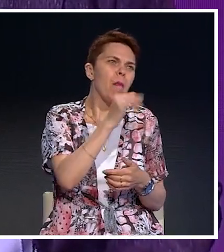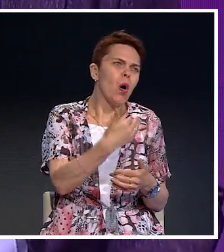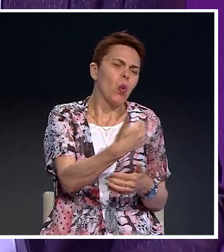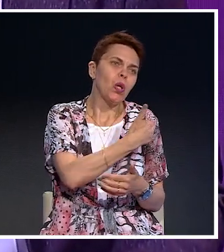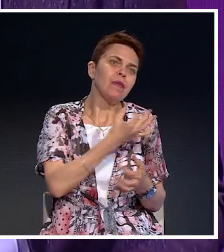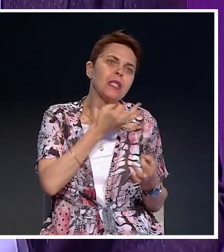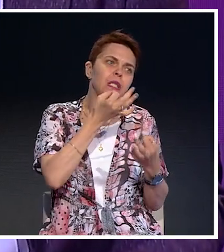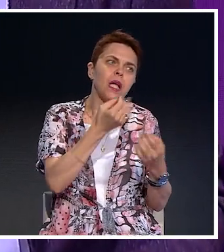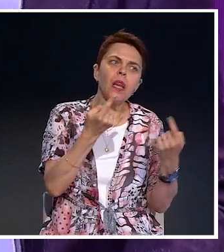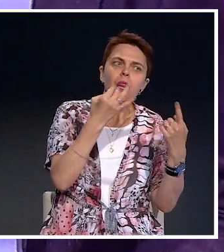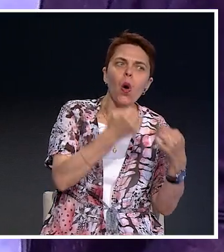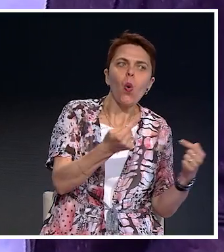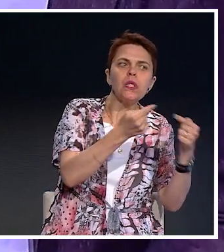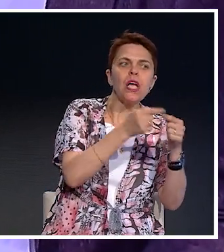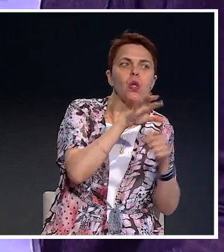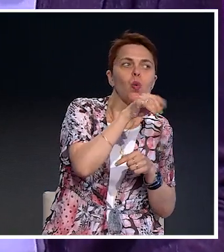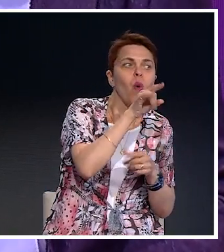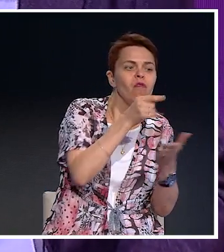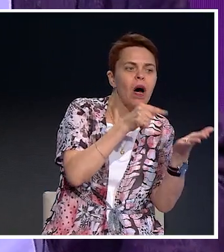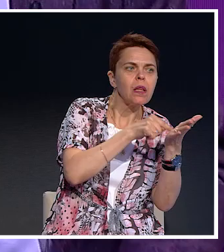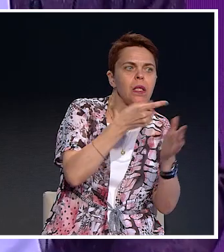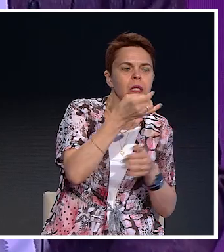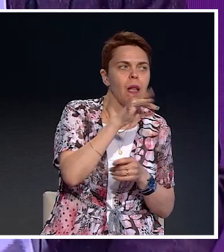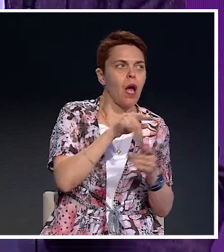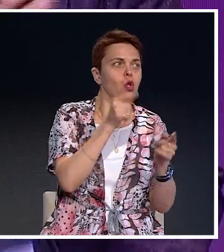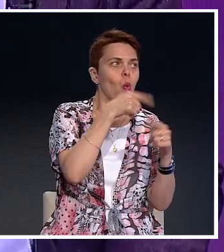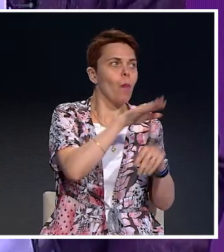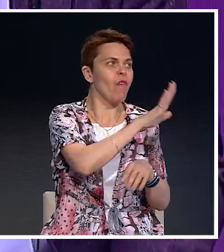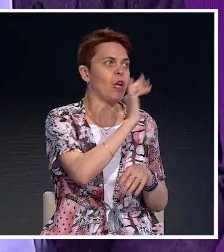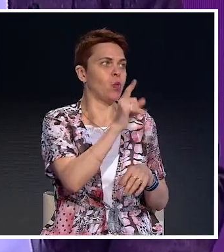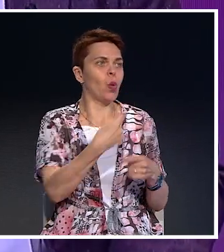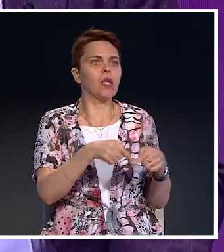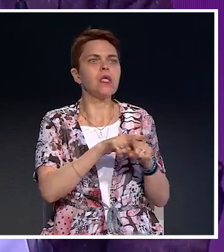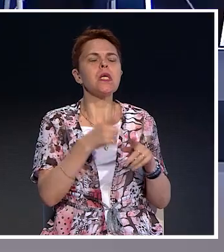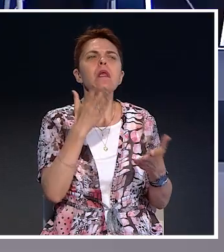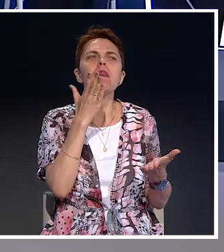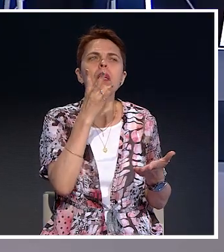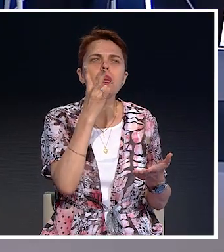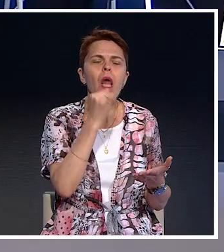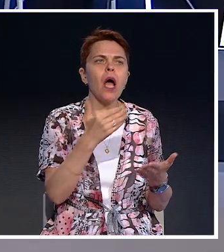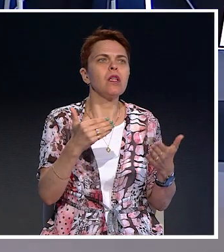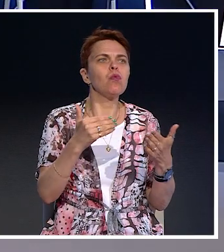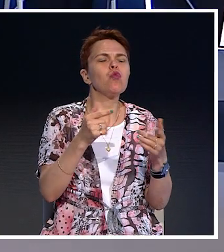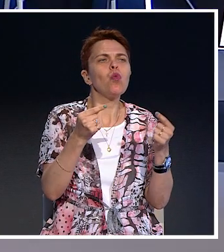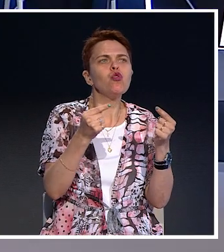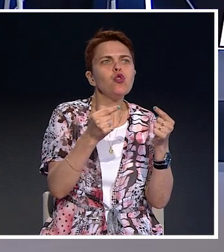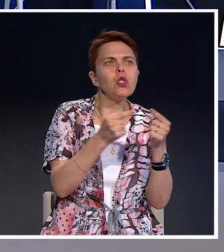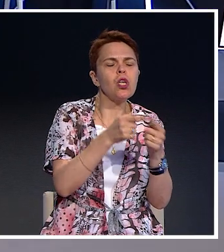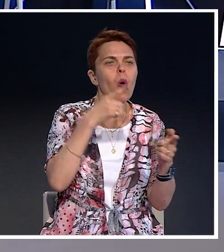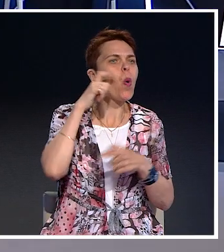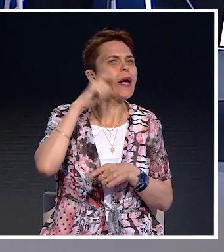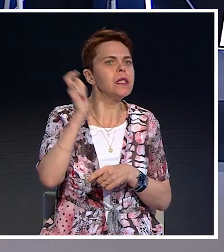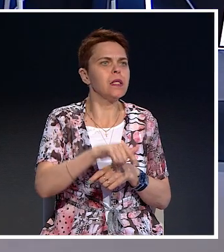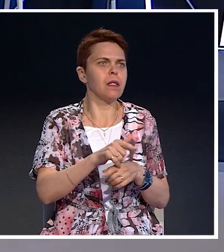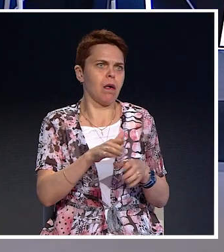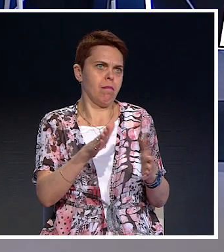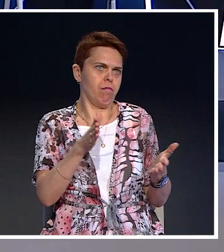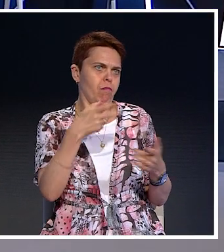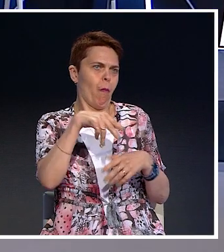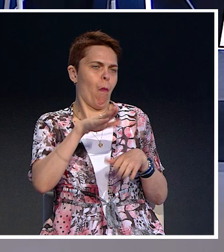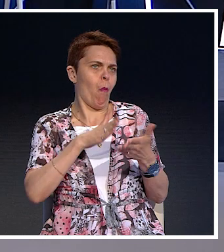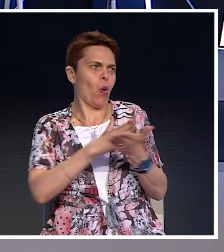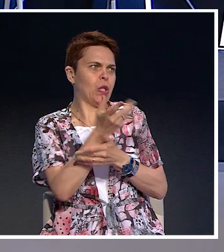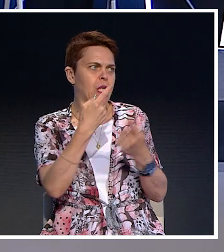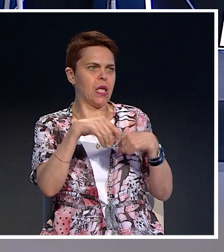хотів зараз сконцентруватися на тому, що сказала Вікторія. Це найточніше і найвідвертіше формулювання. Українська політика